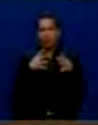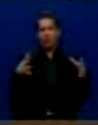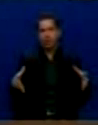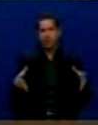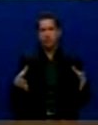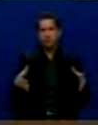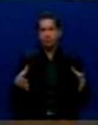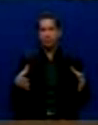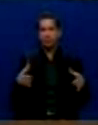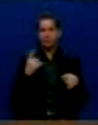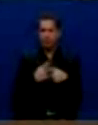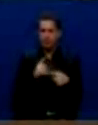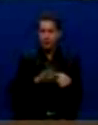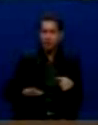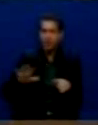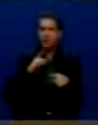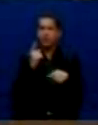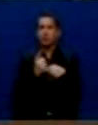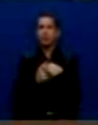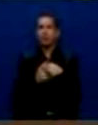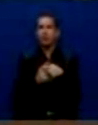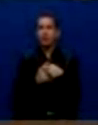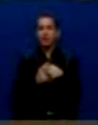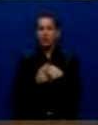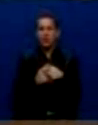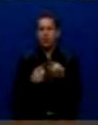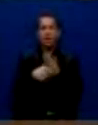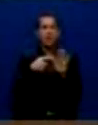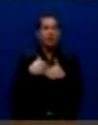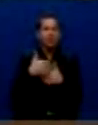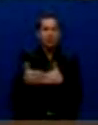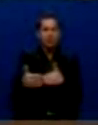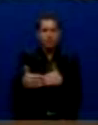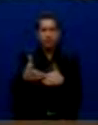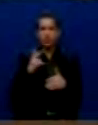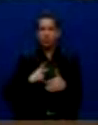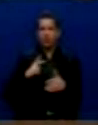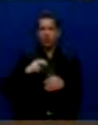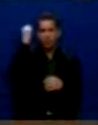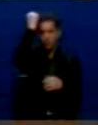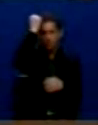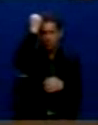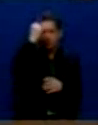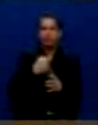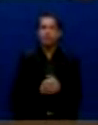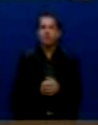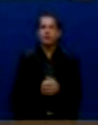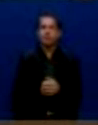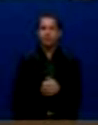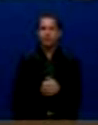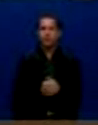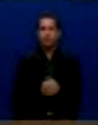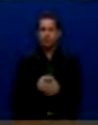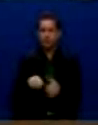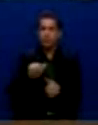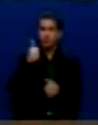për fushën që e mbulon, po edhe për efektet që do t'i ketë karshi qytetarëve të Kosovës. Së pari,